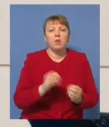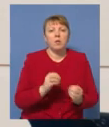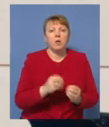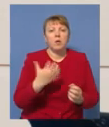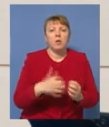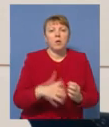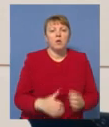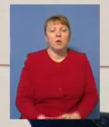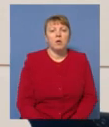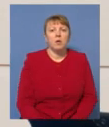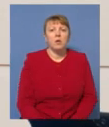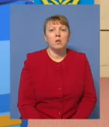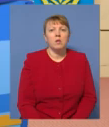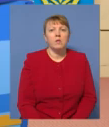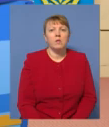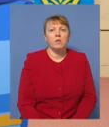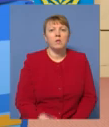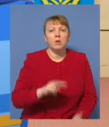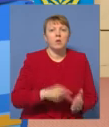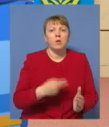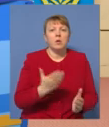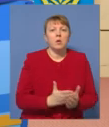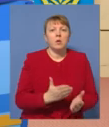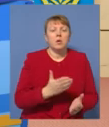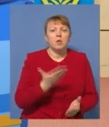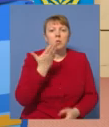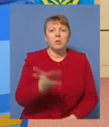среднем обращении. У меня сейчас справка есть по обращениям.